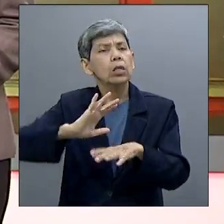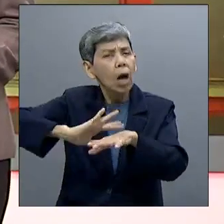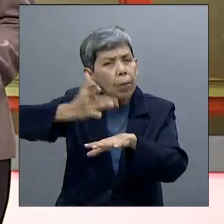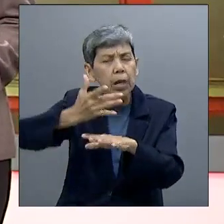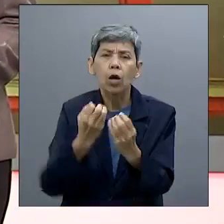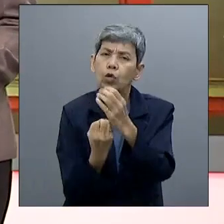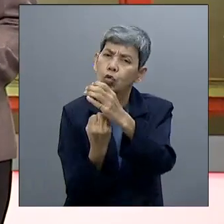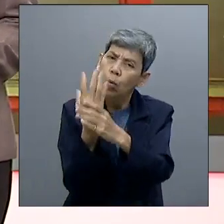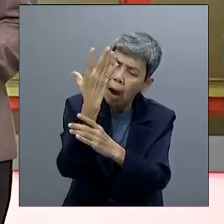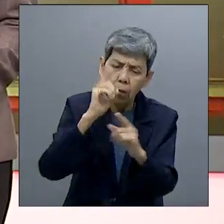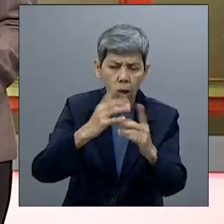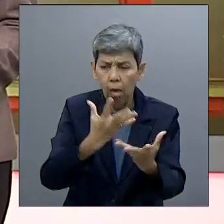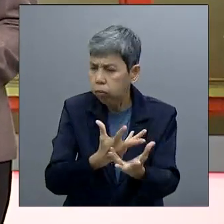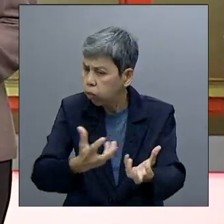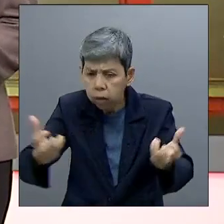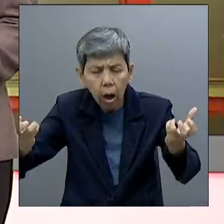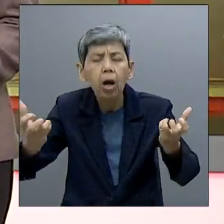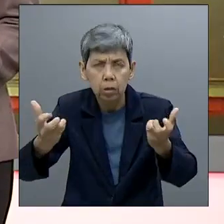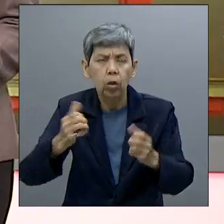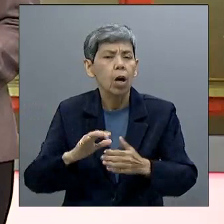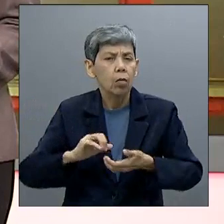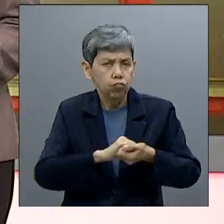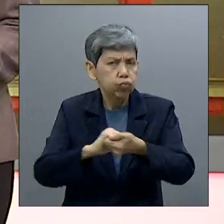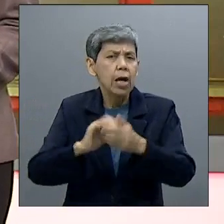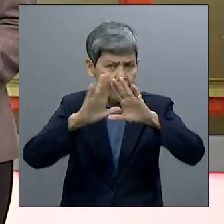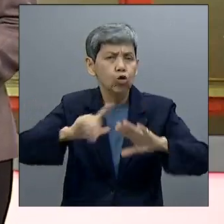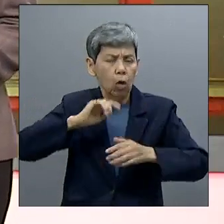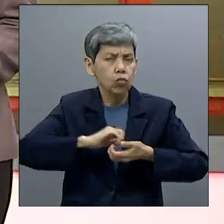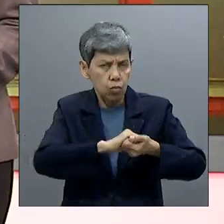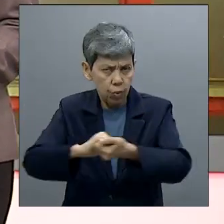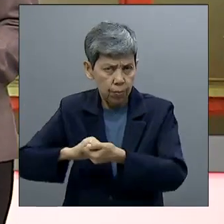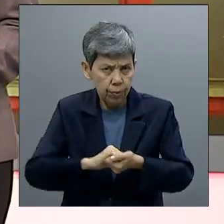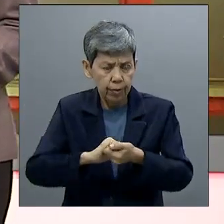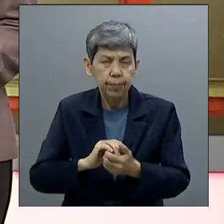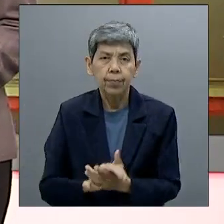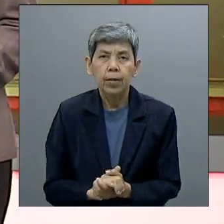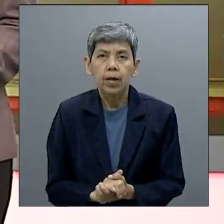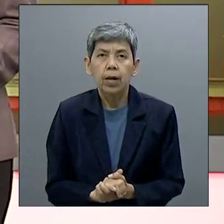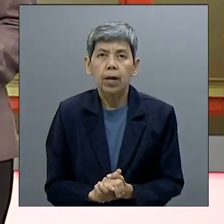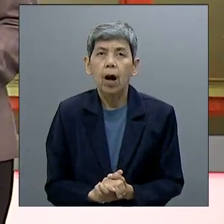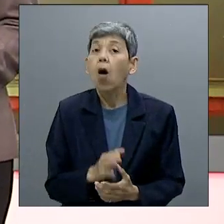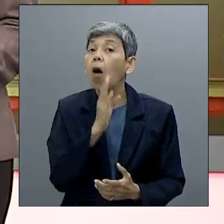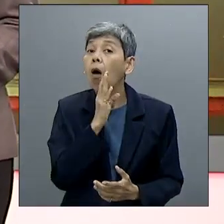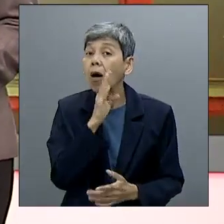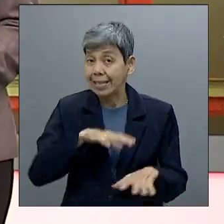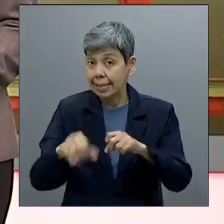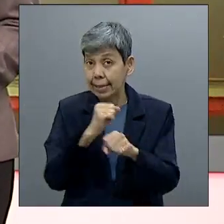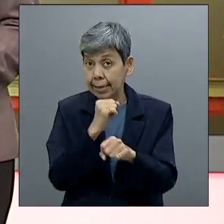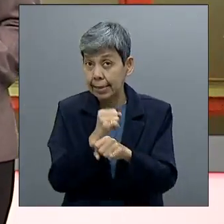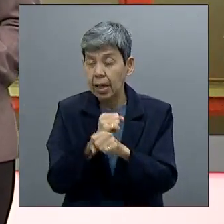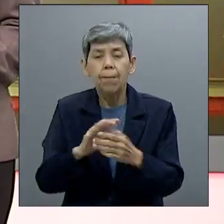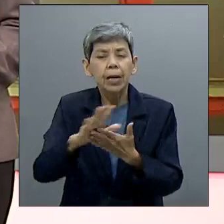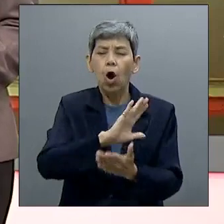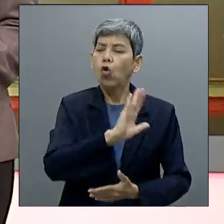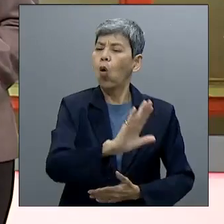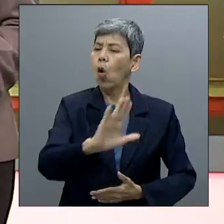หรือว่าภาพลักษณ์ความเป็นอันหนึ่งอันเดียวกันของประเทศสมาชิกอาเซียนด้วยนะคะแต่ถ้าพูดถึงในทางปฏิบัติแล้วแต่ละประเทศ